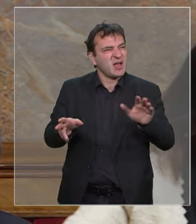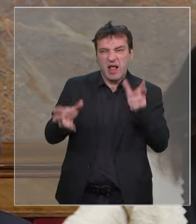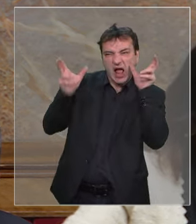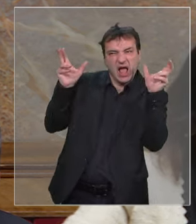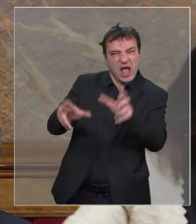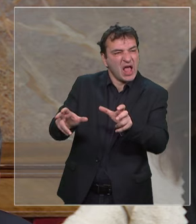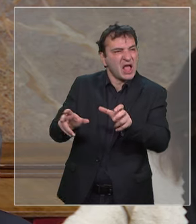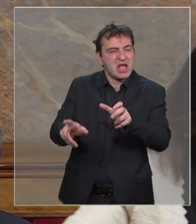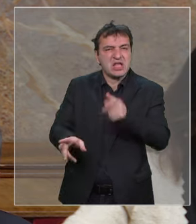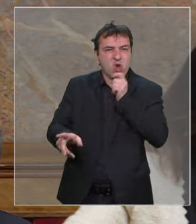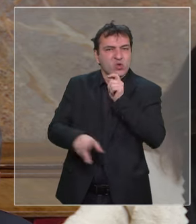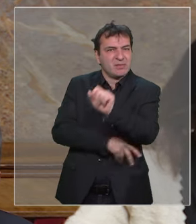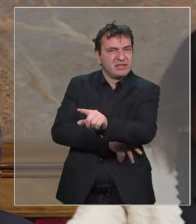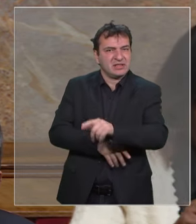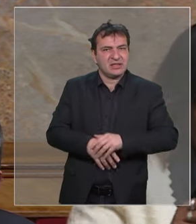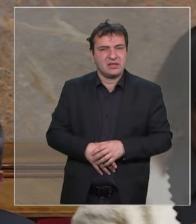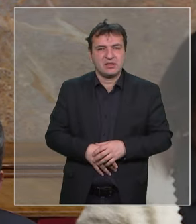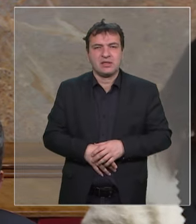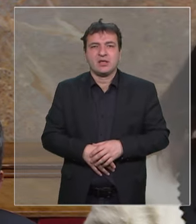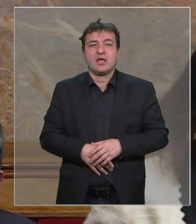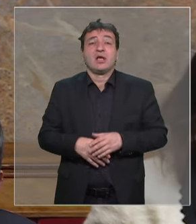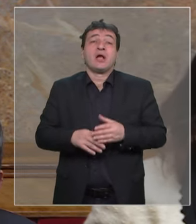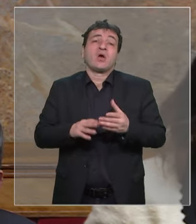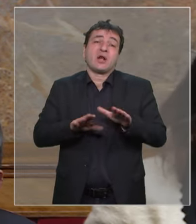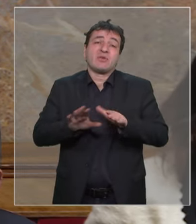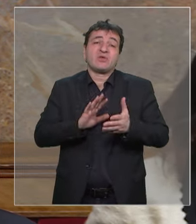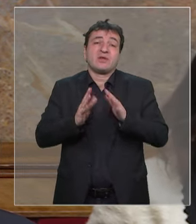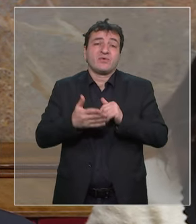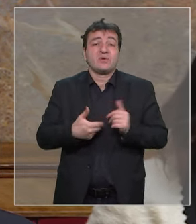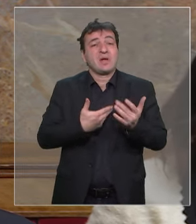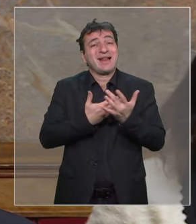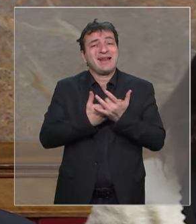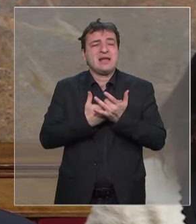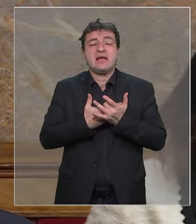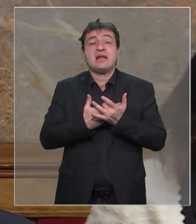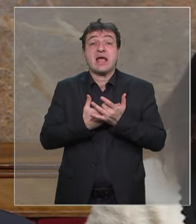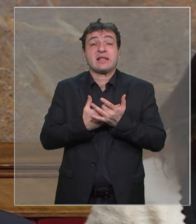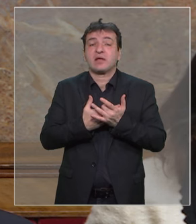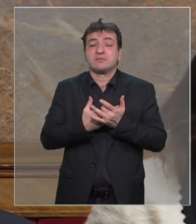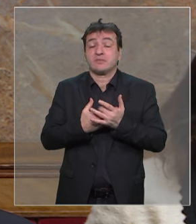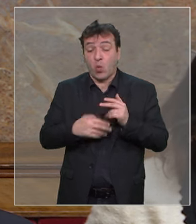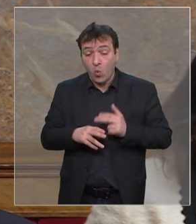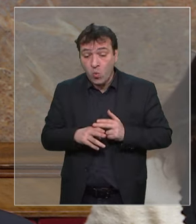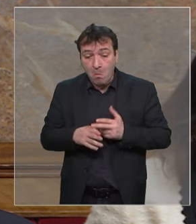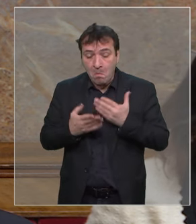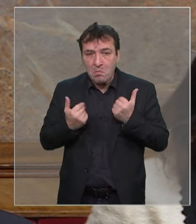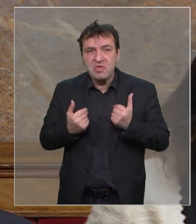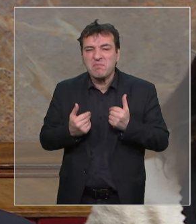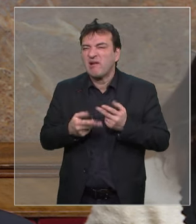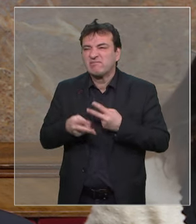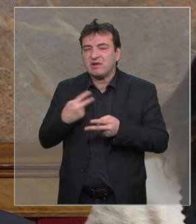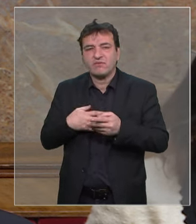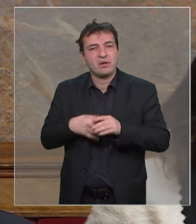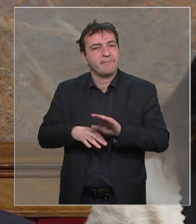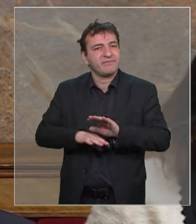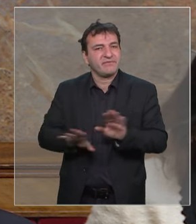Certes, les méthodes évoluent. Fini les lettres de dénonciation anonymes, c'est désormais Twitter que l'on utilise pour coller une cible dans le dos de celles et ceux